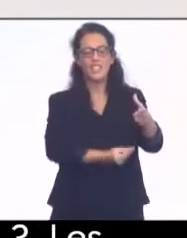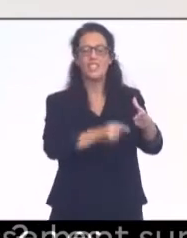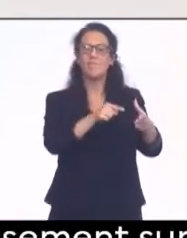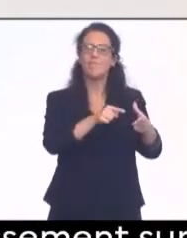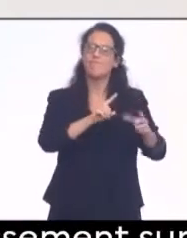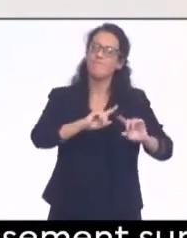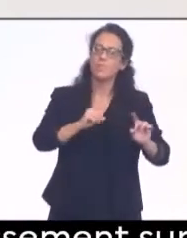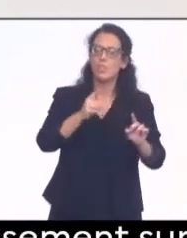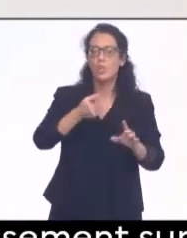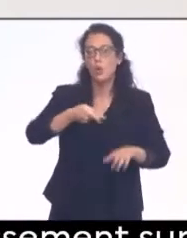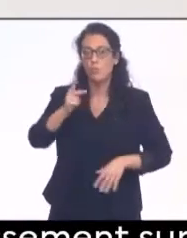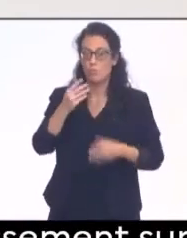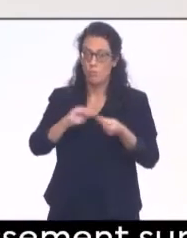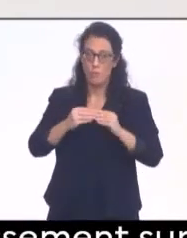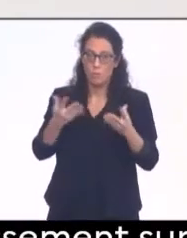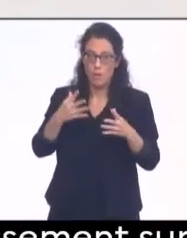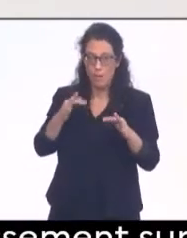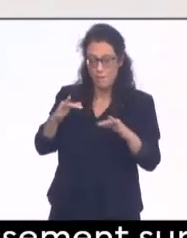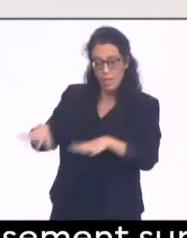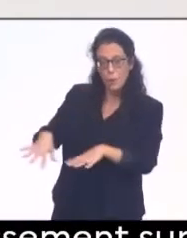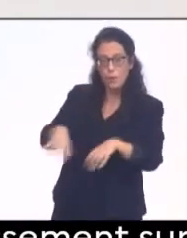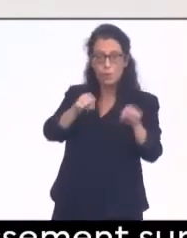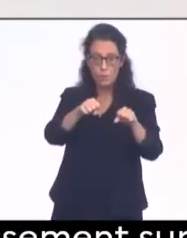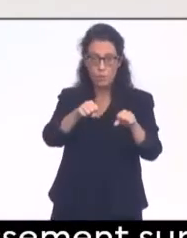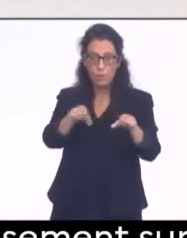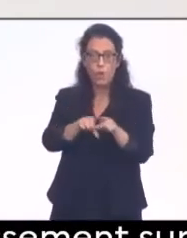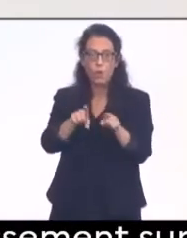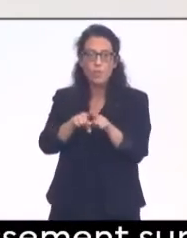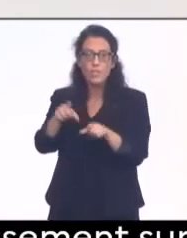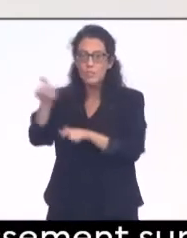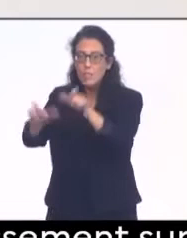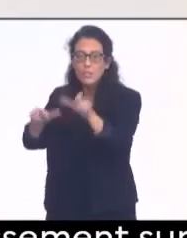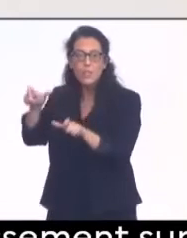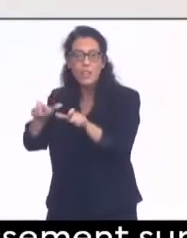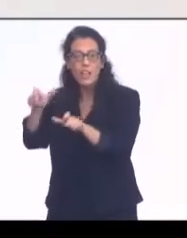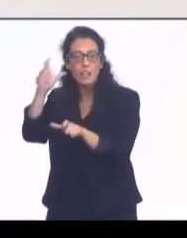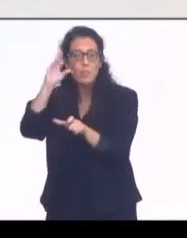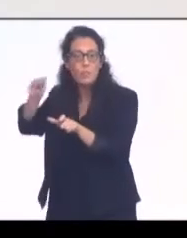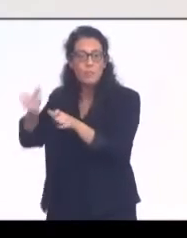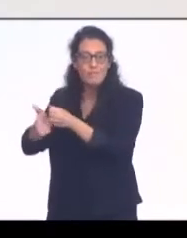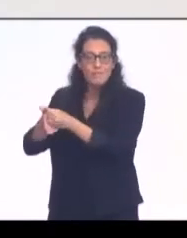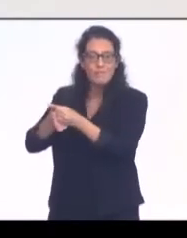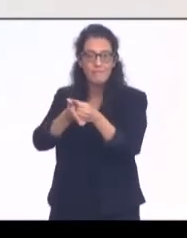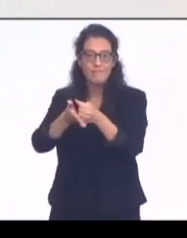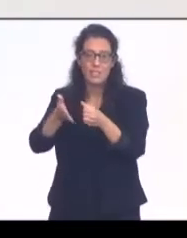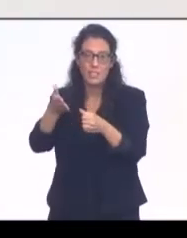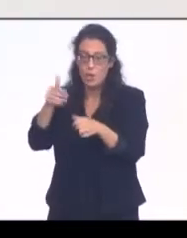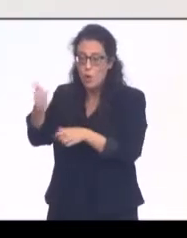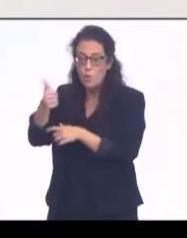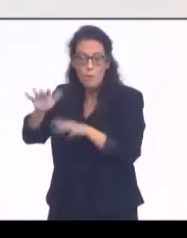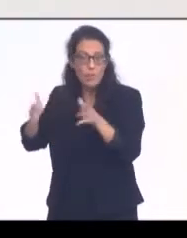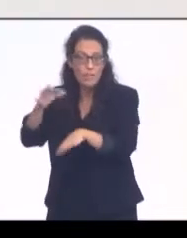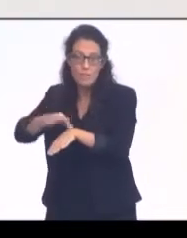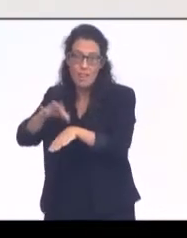aussi parfois de renfort de personnel, et puis des problèmes aussi de personnel qui sont eux-mêmes touchés par le Covid, donc qui sont